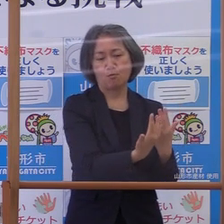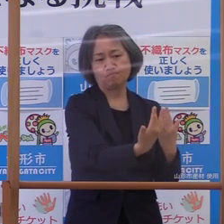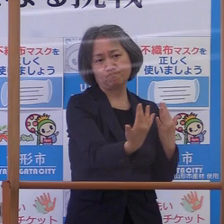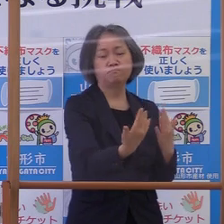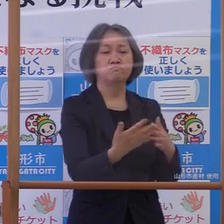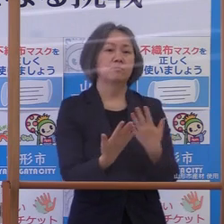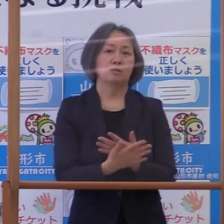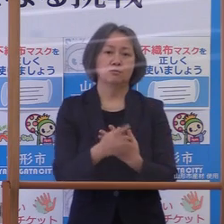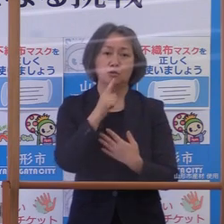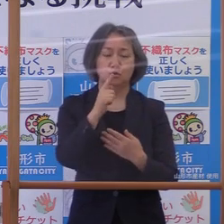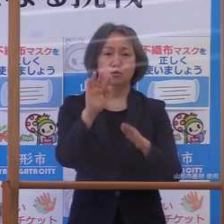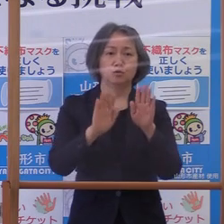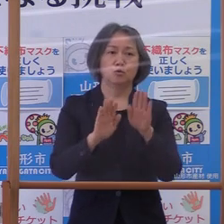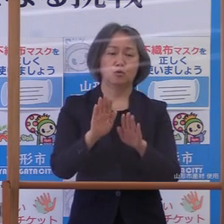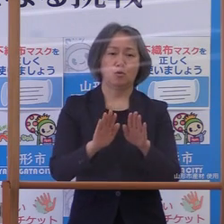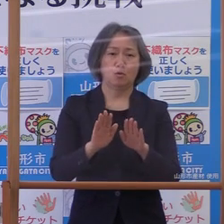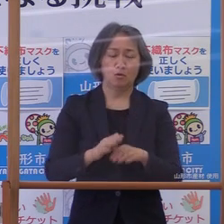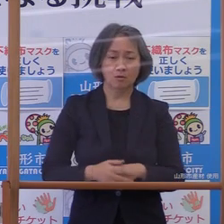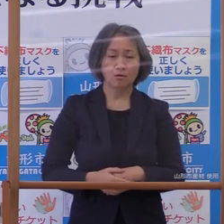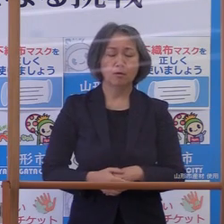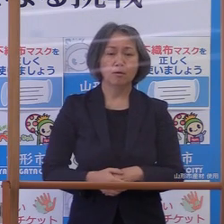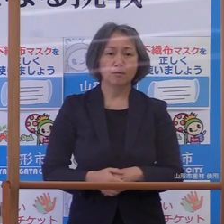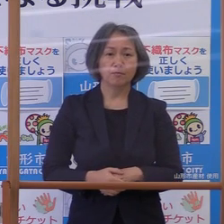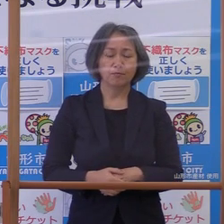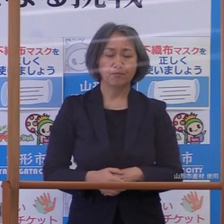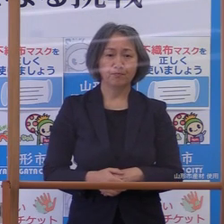というような状況であります。また